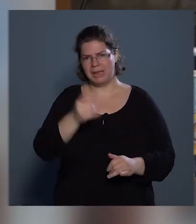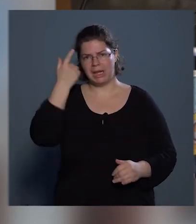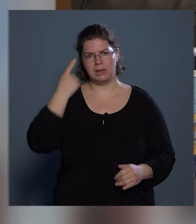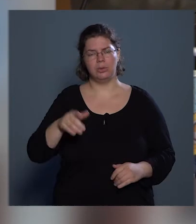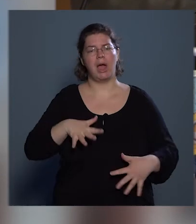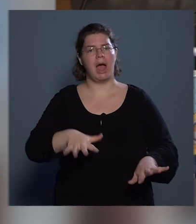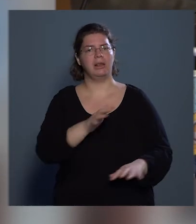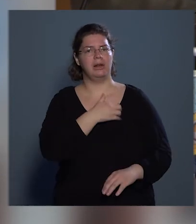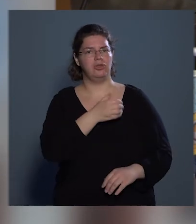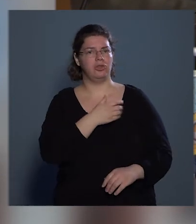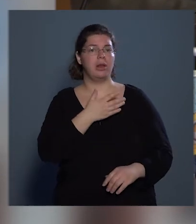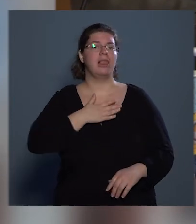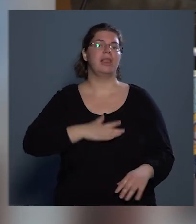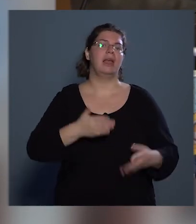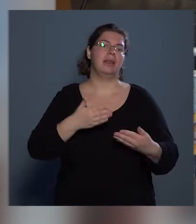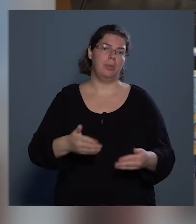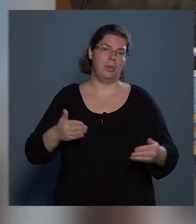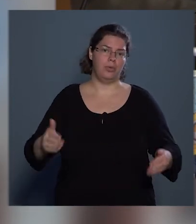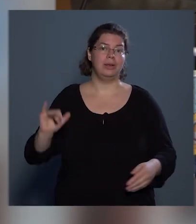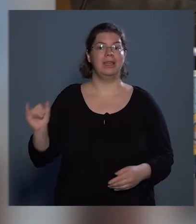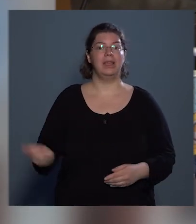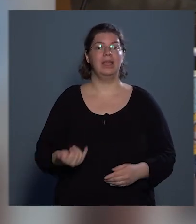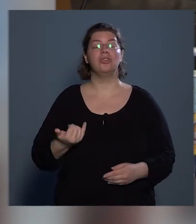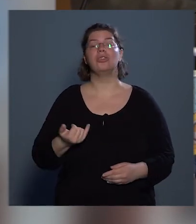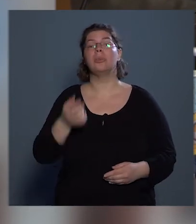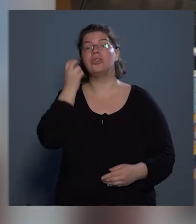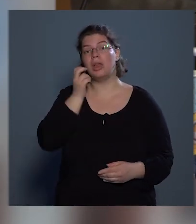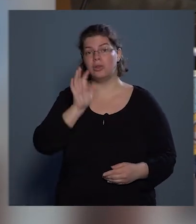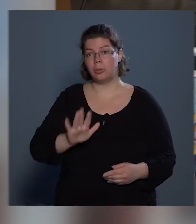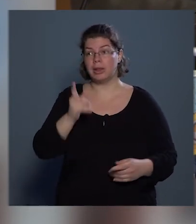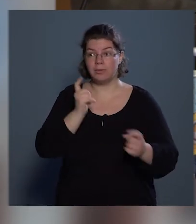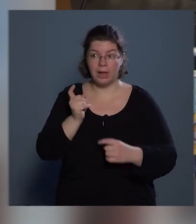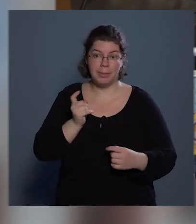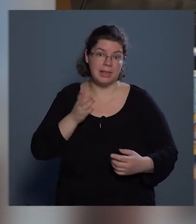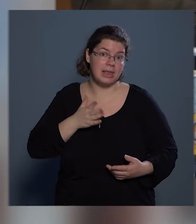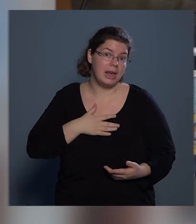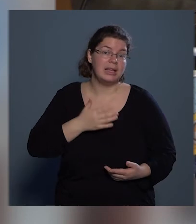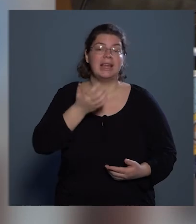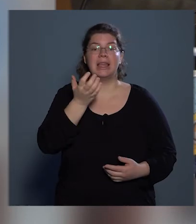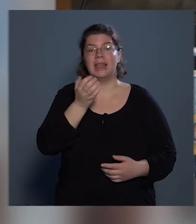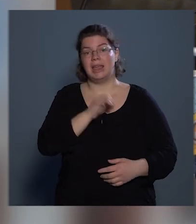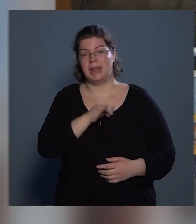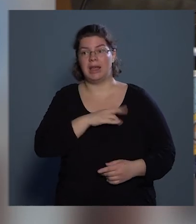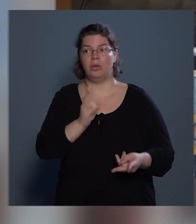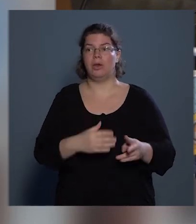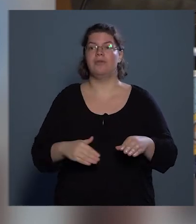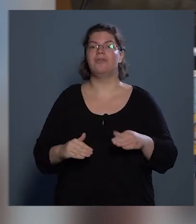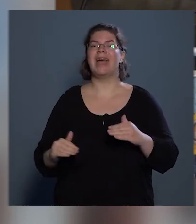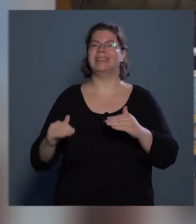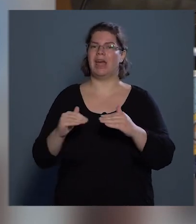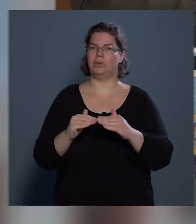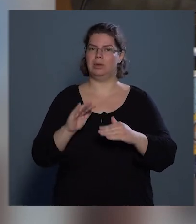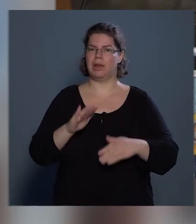iskola szeretne bővülni, és Pest Erzsébetnek véleményem szerint érdeke, hogy a felzárkóztatásra